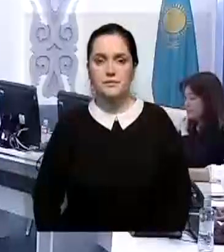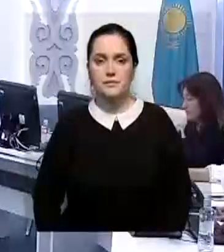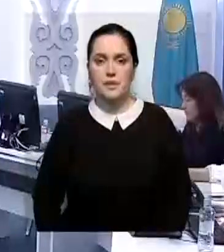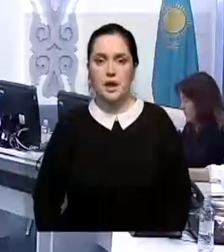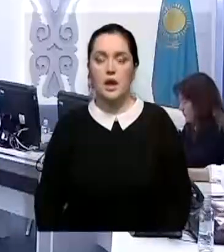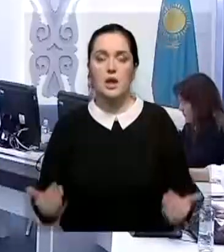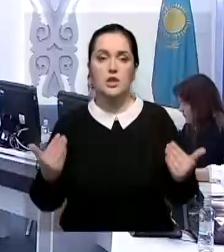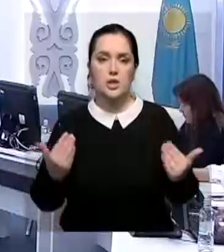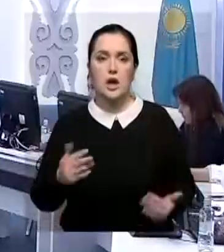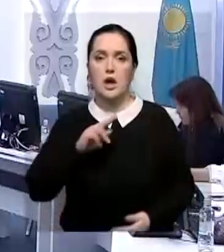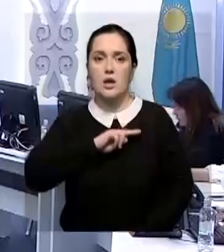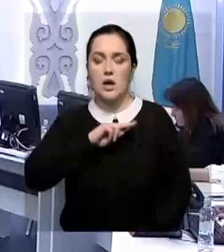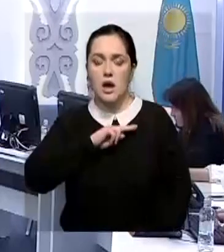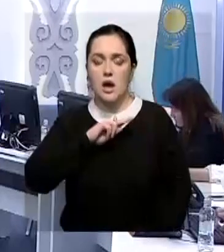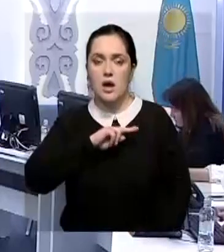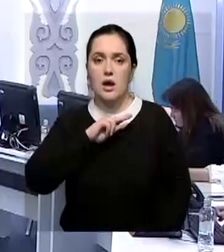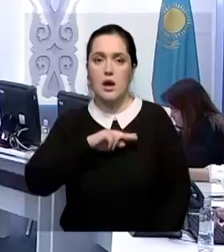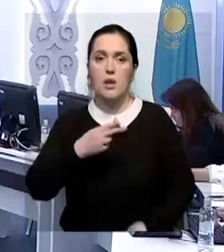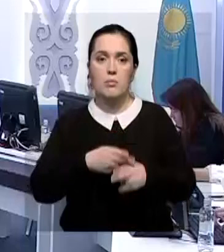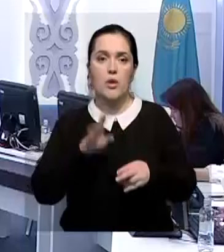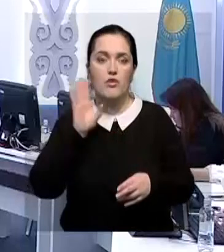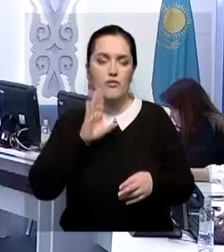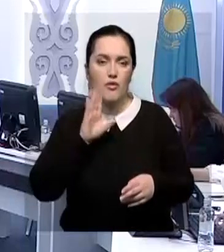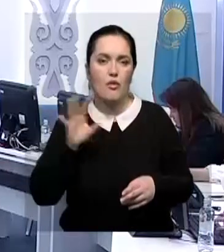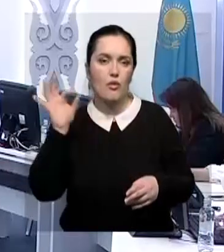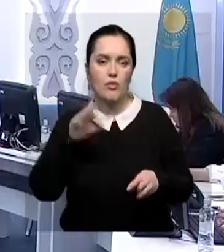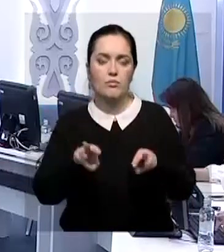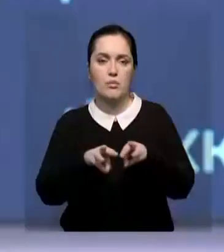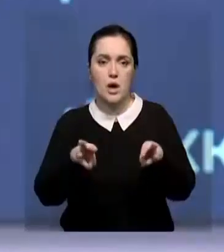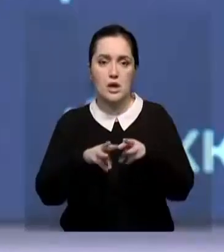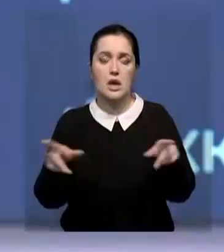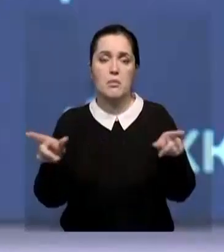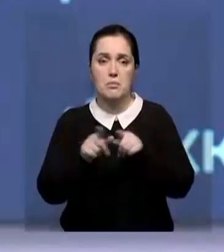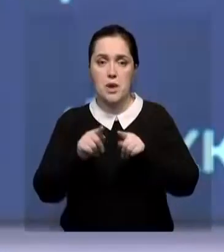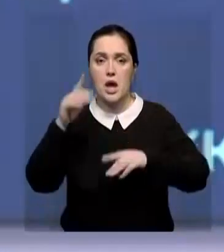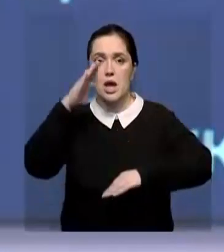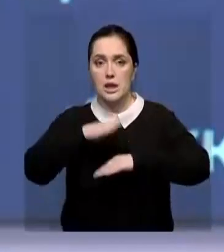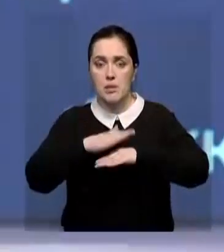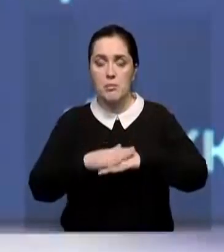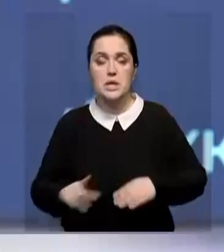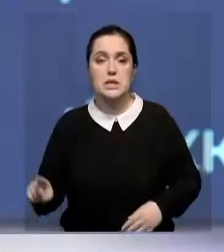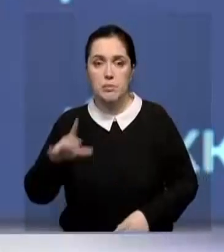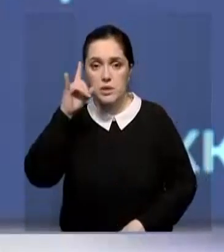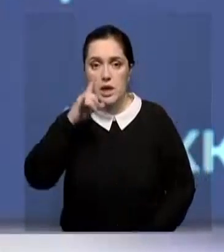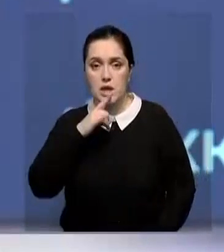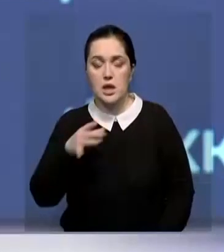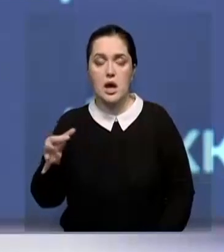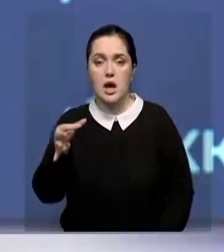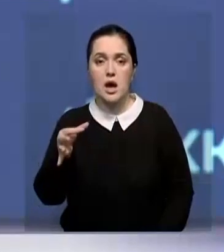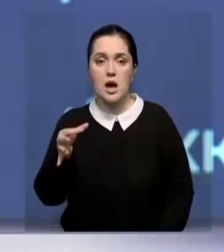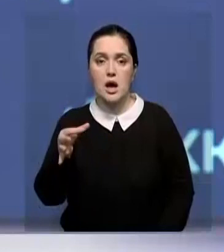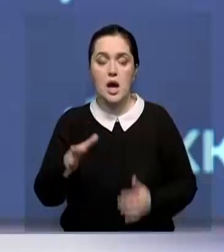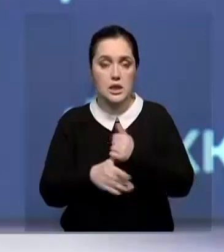Сейчас работники Министерства водных ресурсов и ирригации вместе с коллегами из акиматов Западно-Казахстанской и Атырауской областей работают над